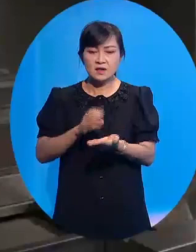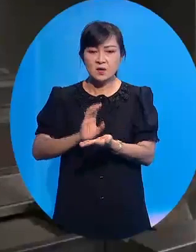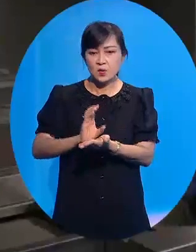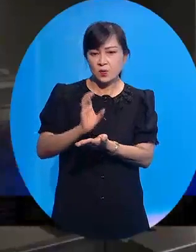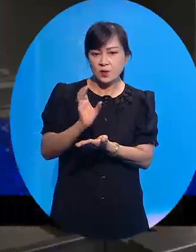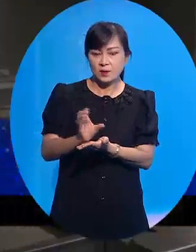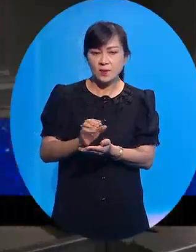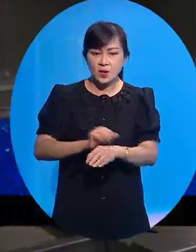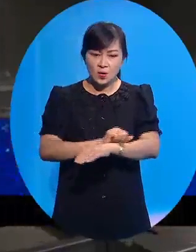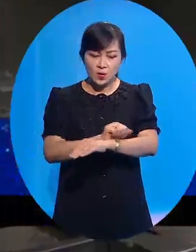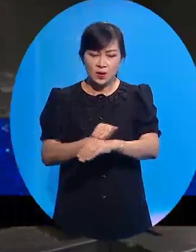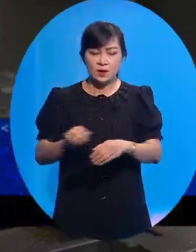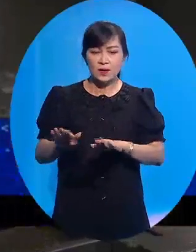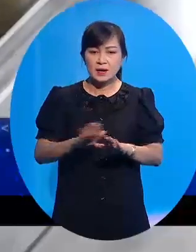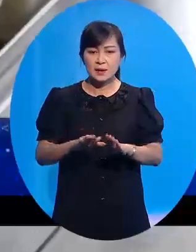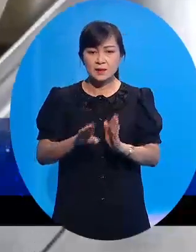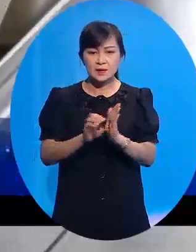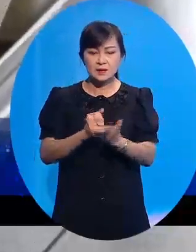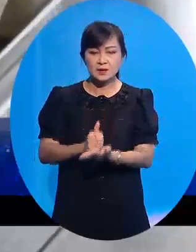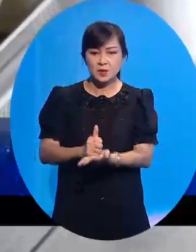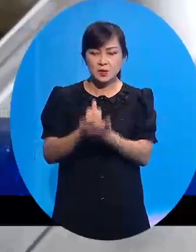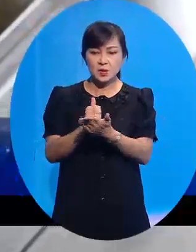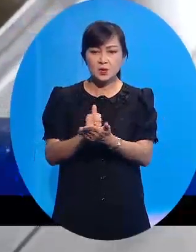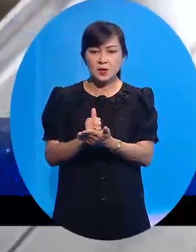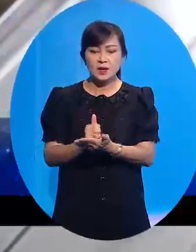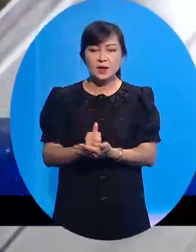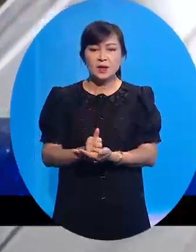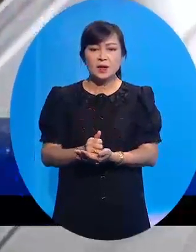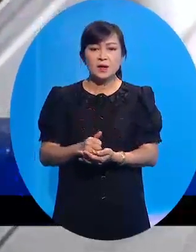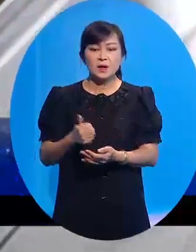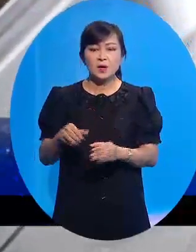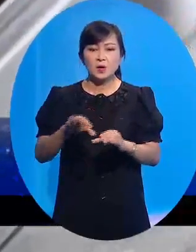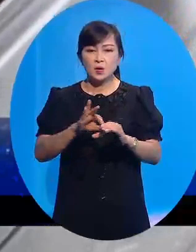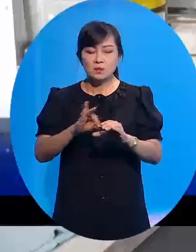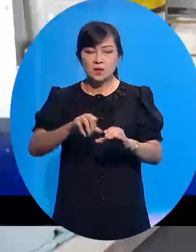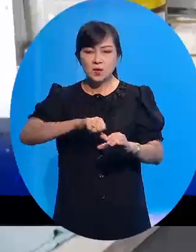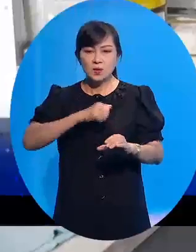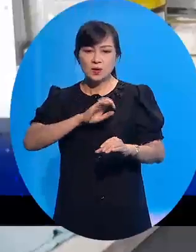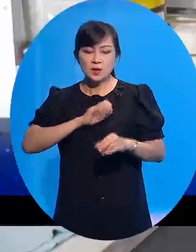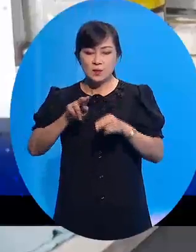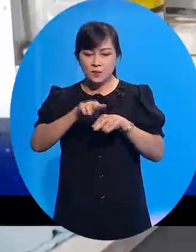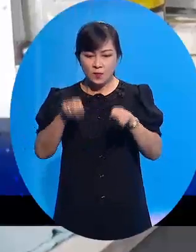cấp, các nguyên liệu chế biến cũng như chính sách ưu đãi gia hạn từ phía tổng công ty nhượng quyền, nhằm sớm